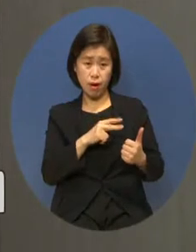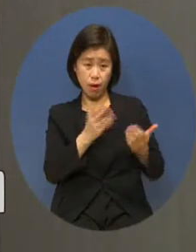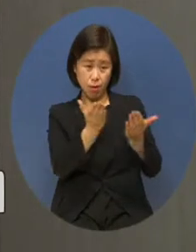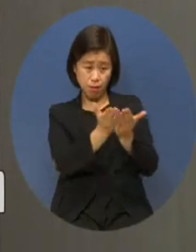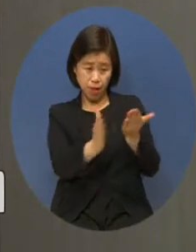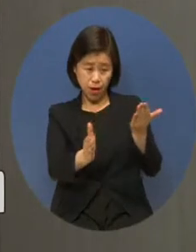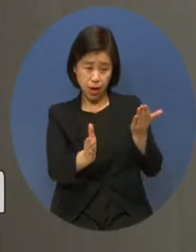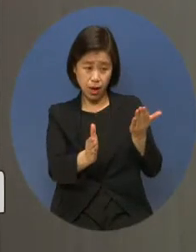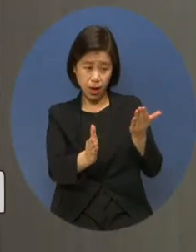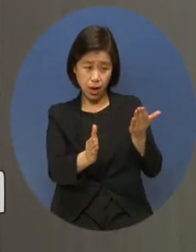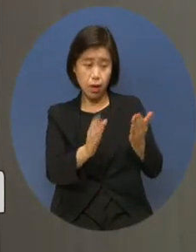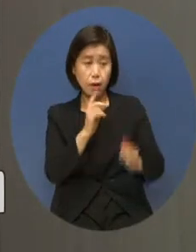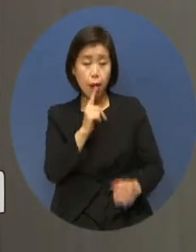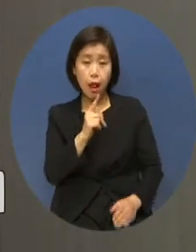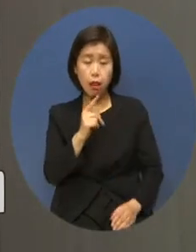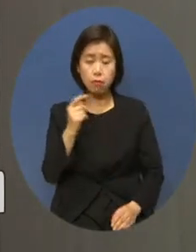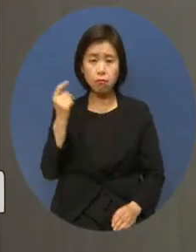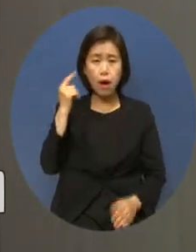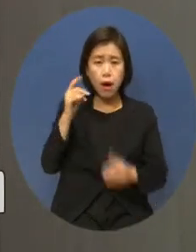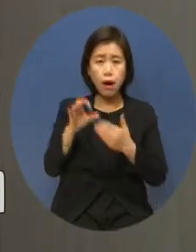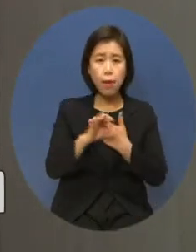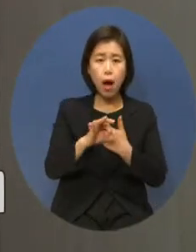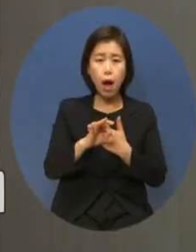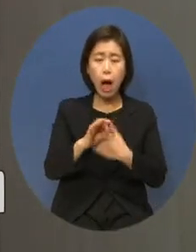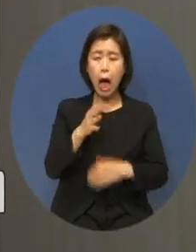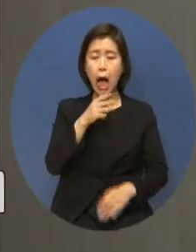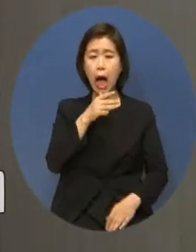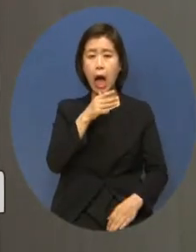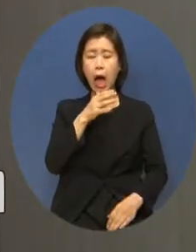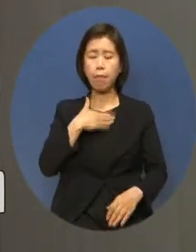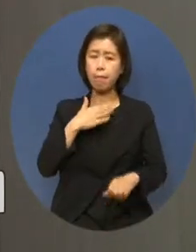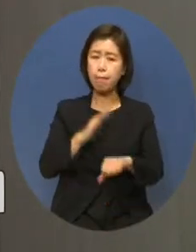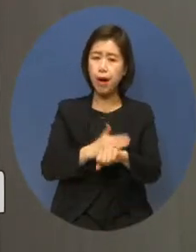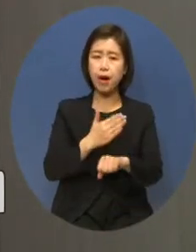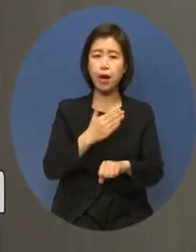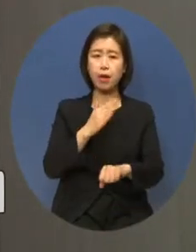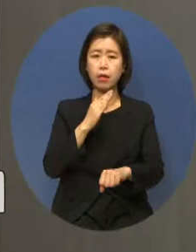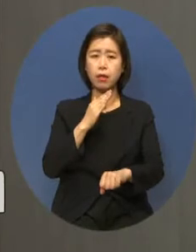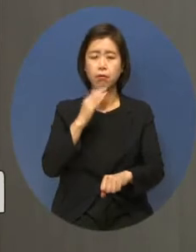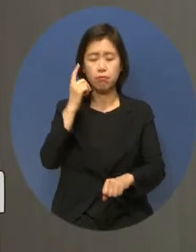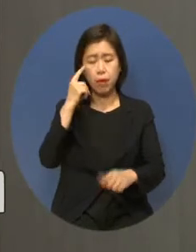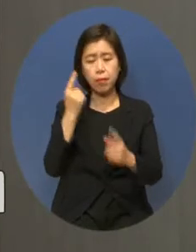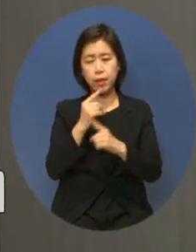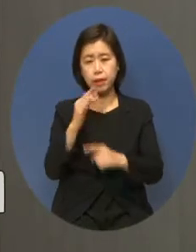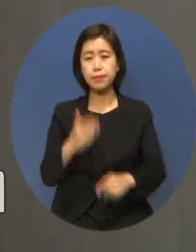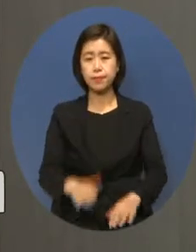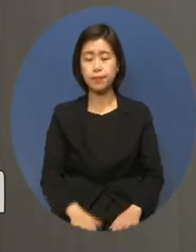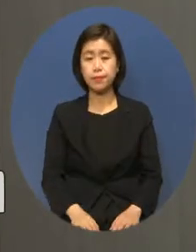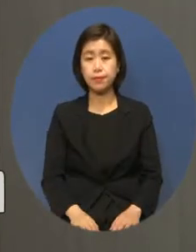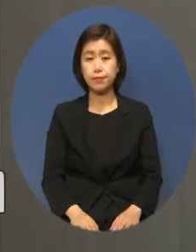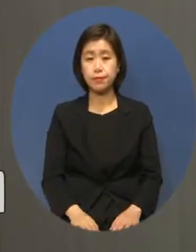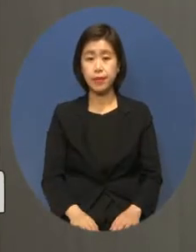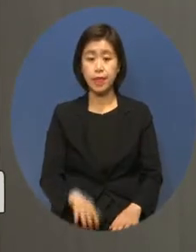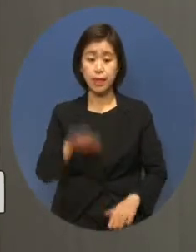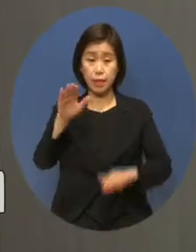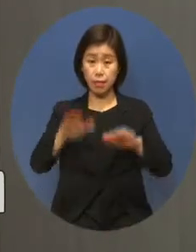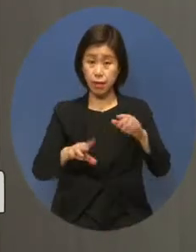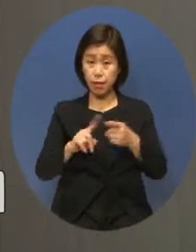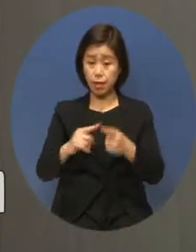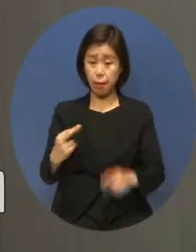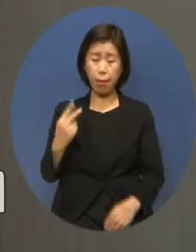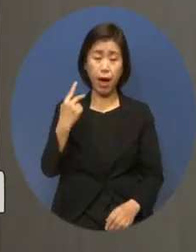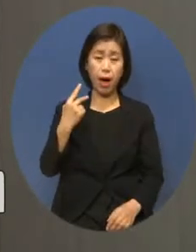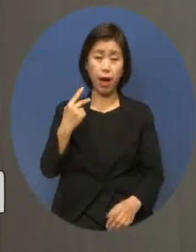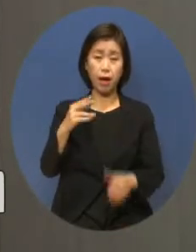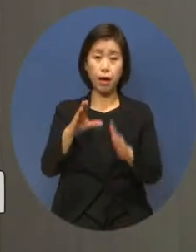놀라는 거죠. 아, 전혀 생각하지 못했다. 근데 이제 다행스러운 것은 차별을 지적받았을 때 시정하면